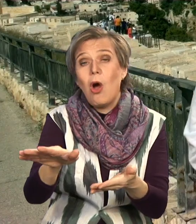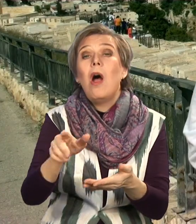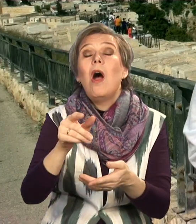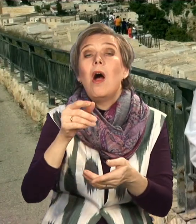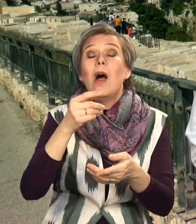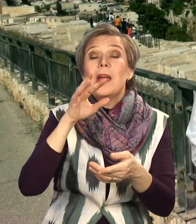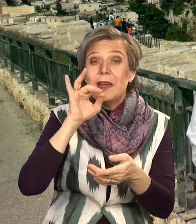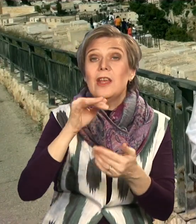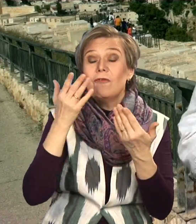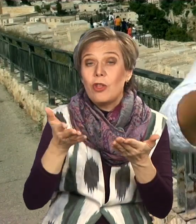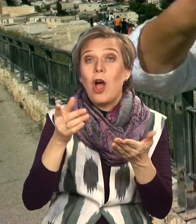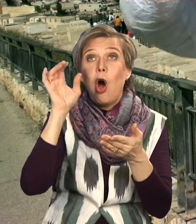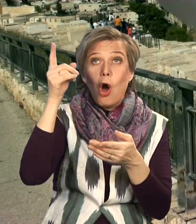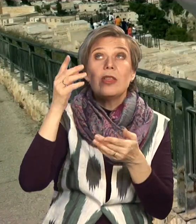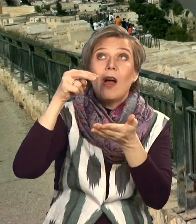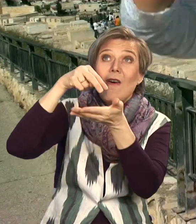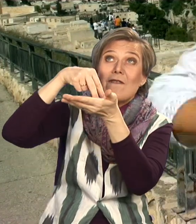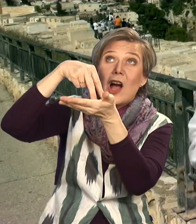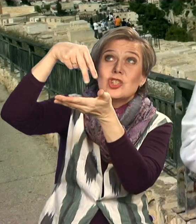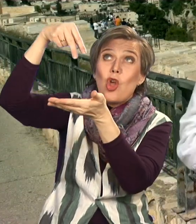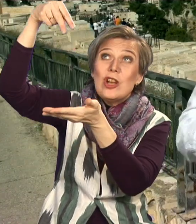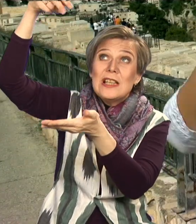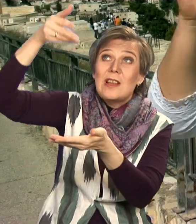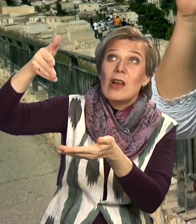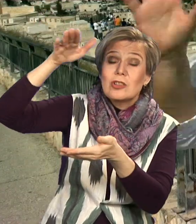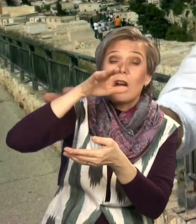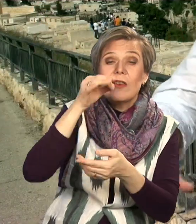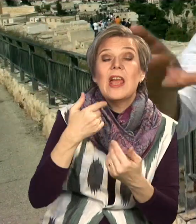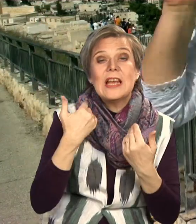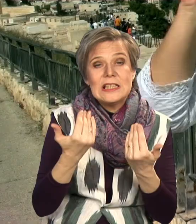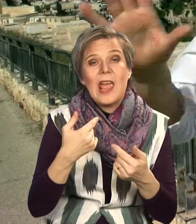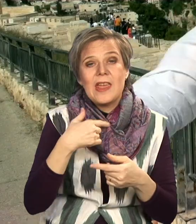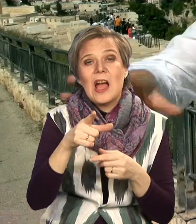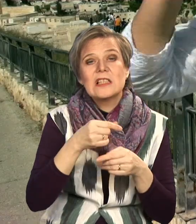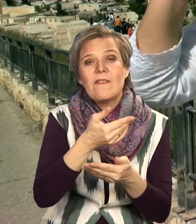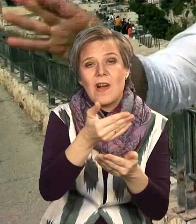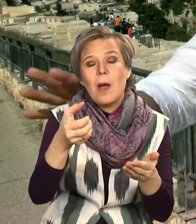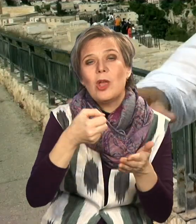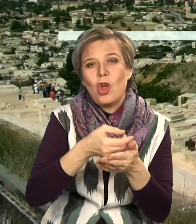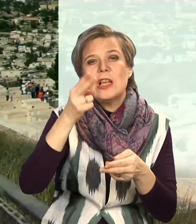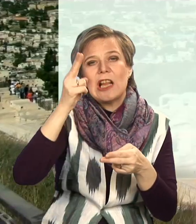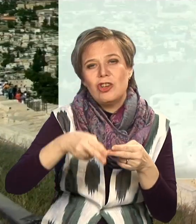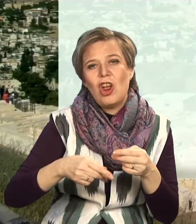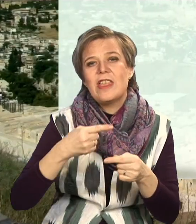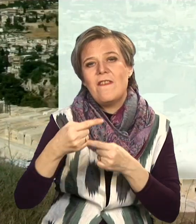своей. И вот он возносится с этой горы и говорит, и сея с вами до скончания века.